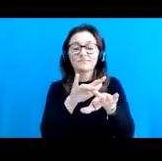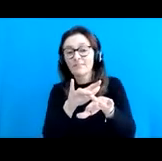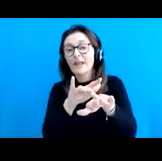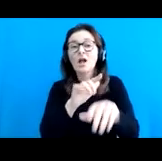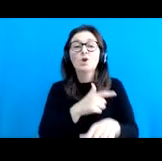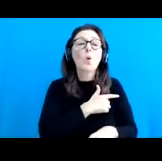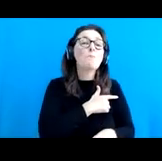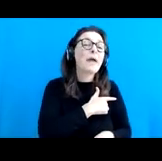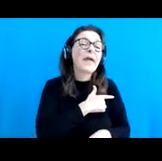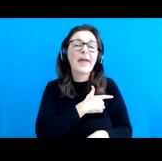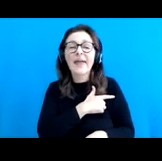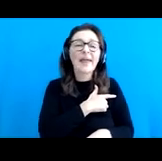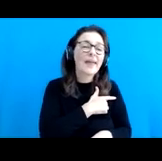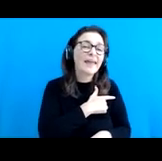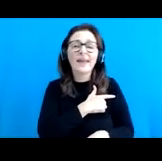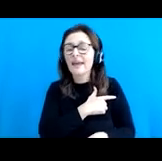dotik,